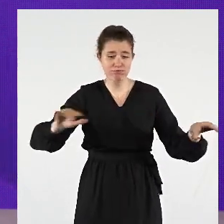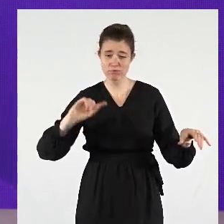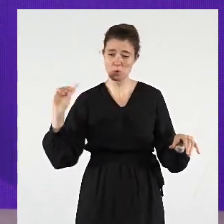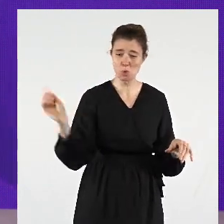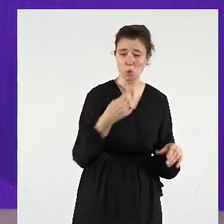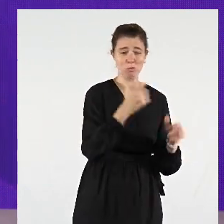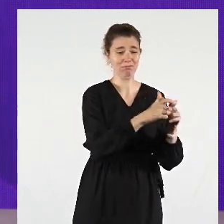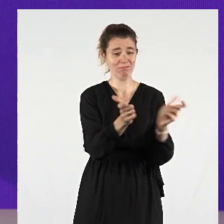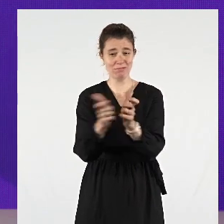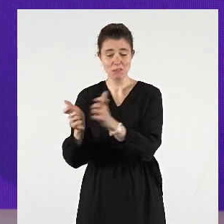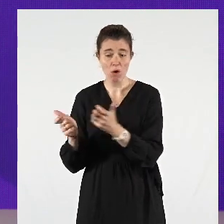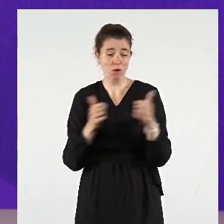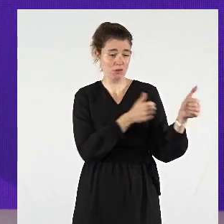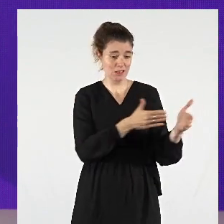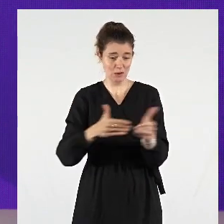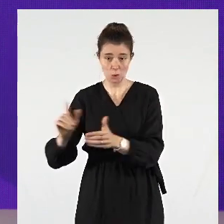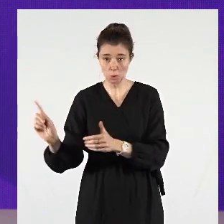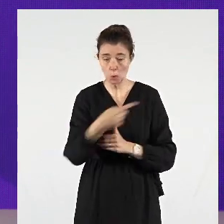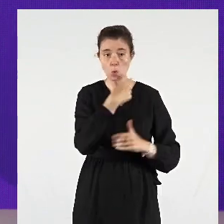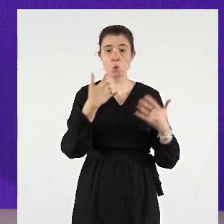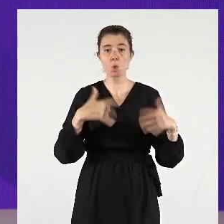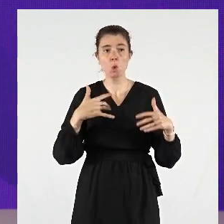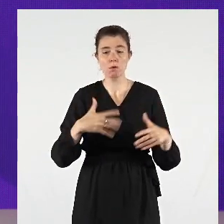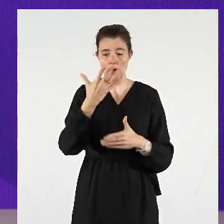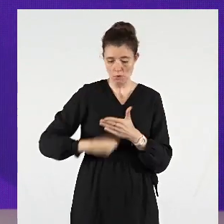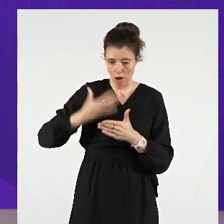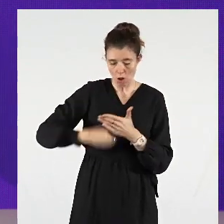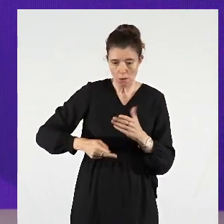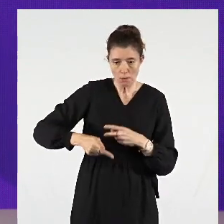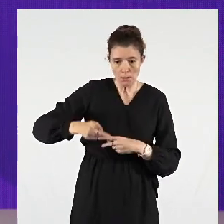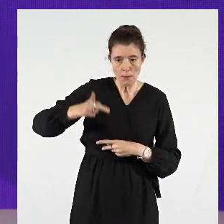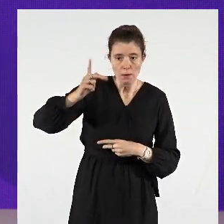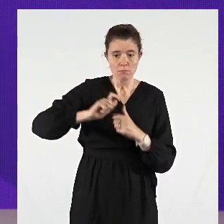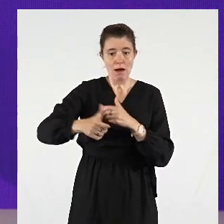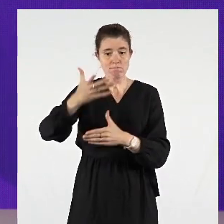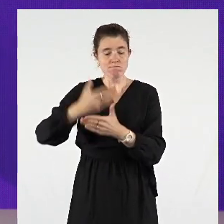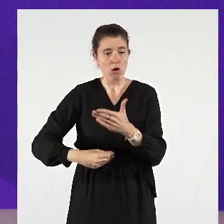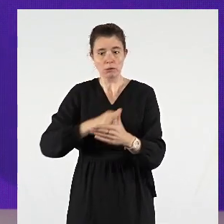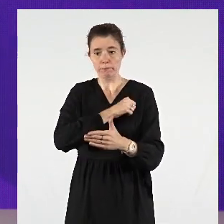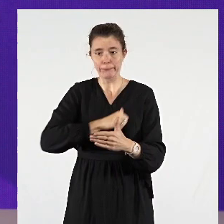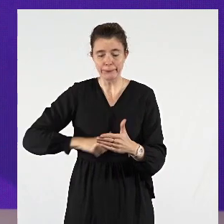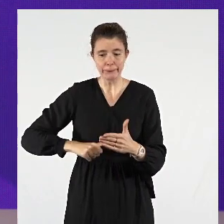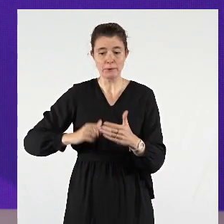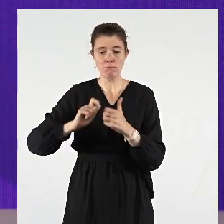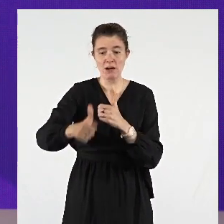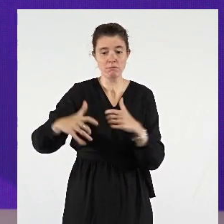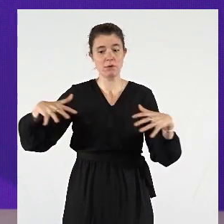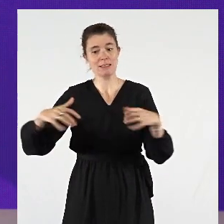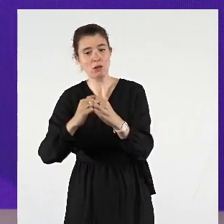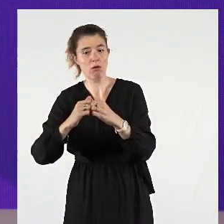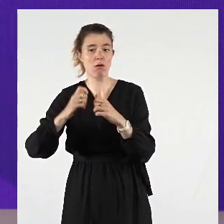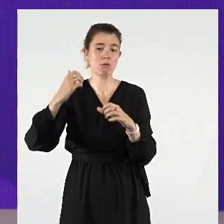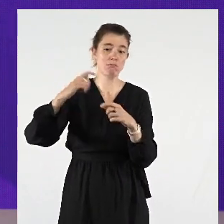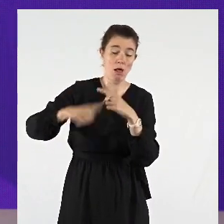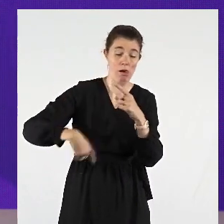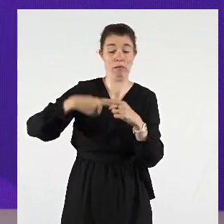avec cette spirale de plus en plus d'absentéisme, donc de plus en plus de pénuries, et de plus en plus de pénuries qui génèrent elles-mêmes de l'accidentologie, et la boucle se